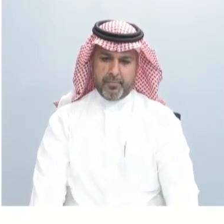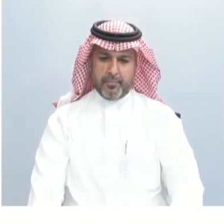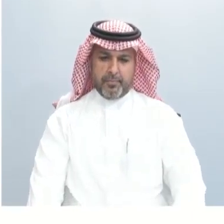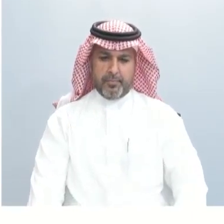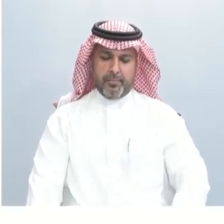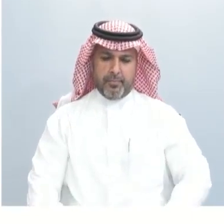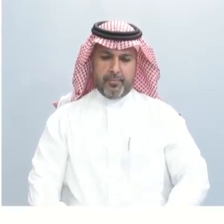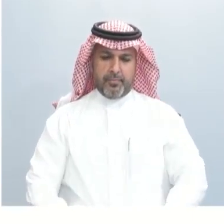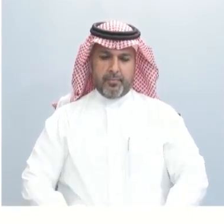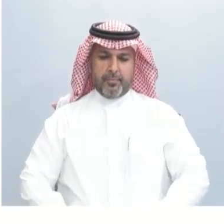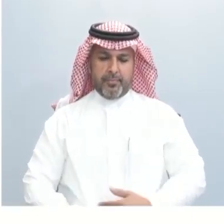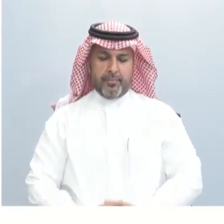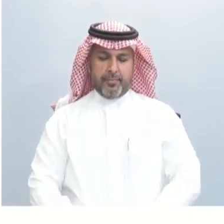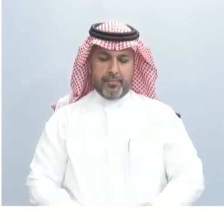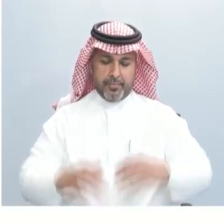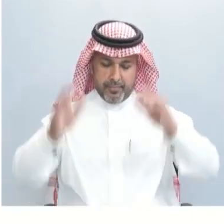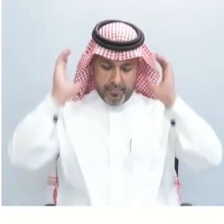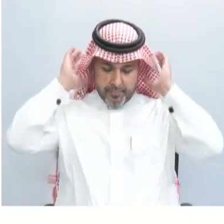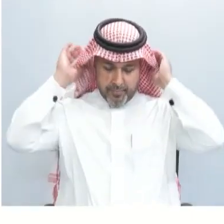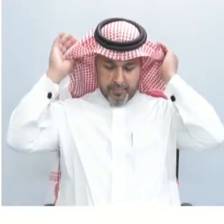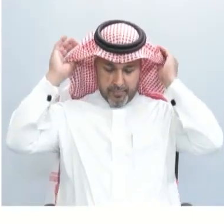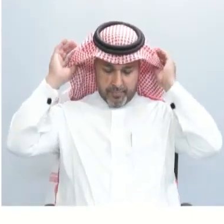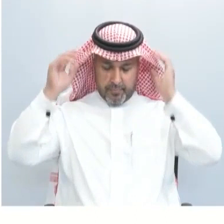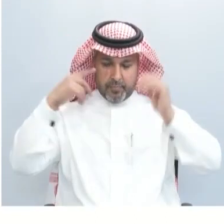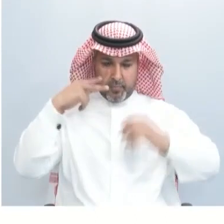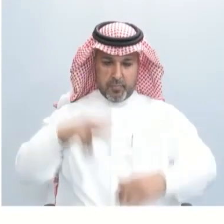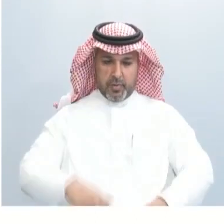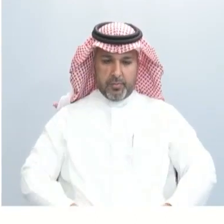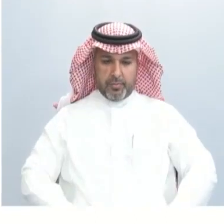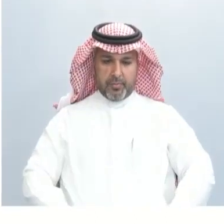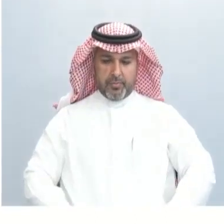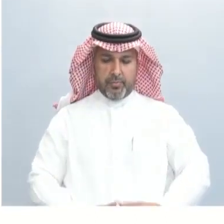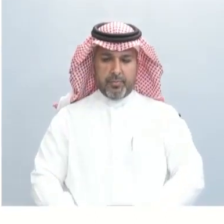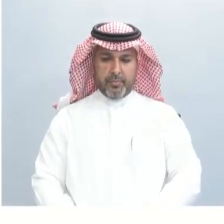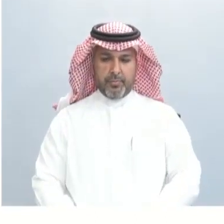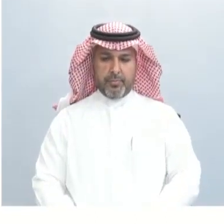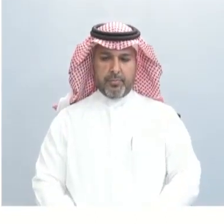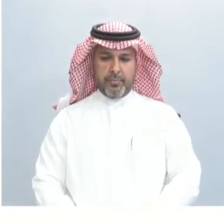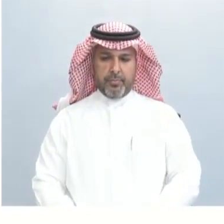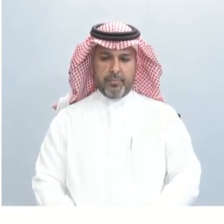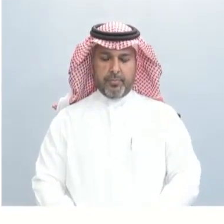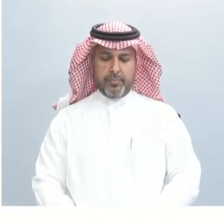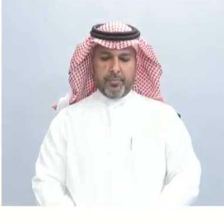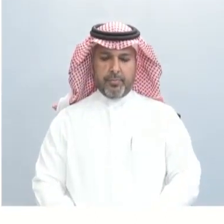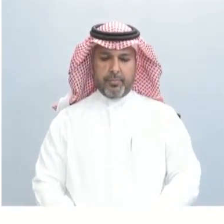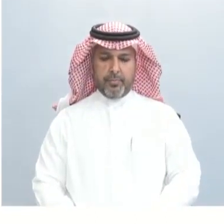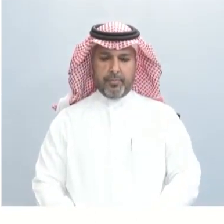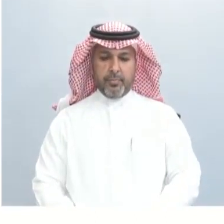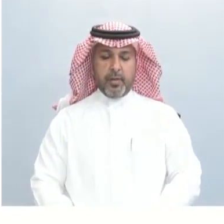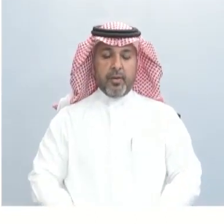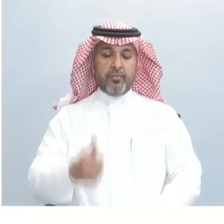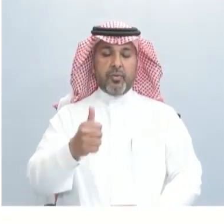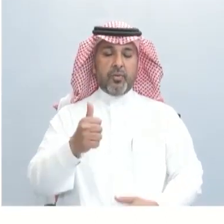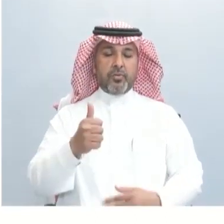مرحله واحده عنده خمس جوائز طبعا لو فاز ولا مرحله يعني ما فاز في اي مرحله عنده طريقه